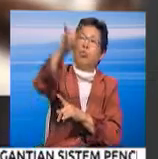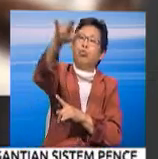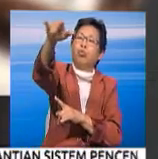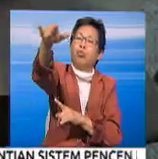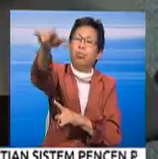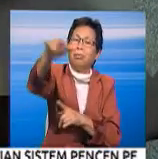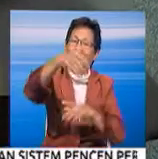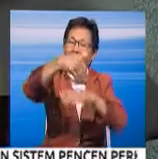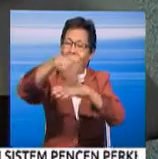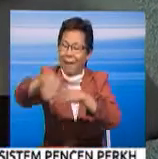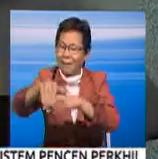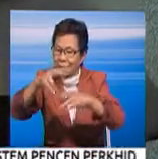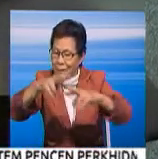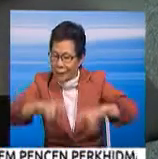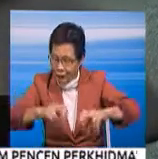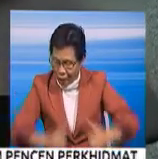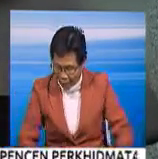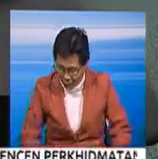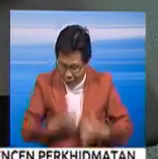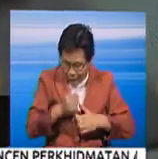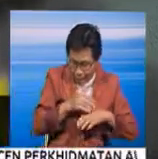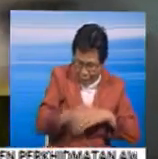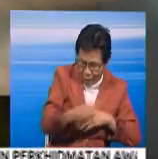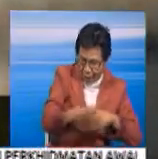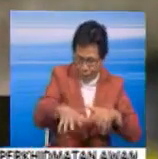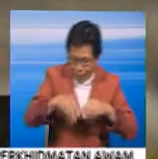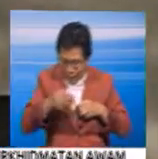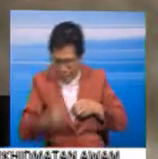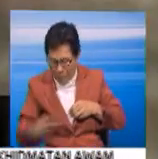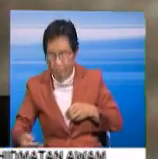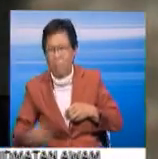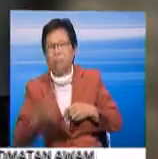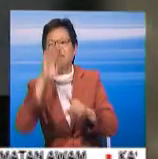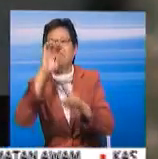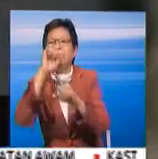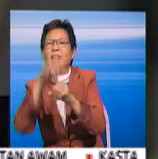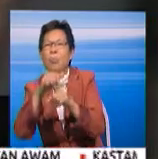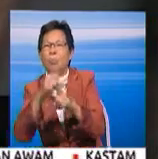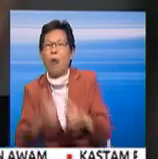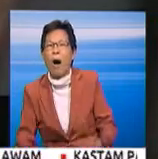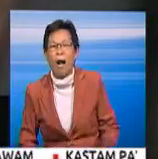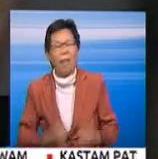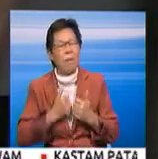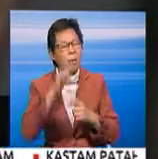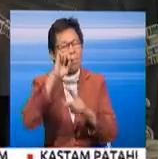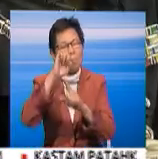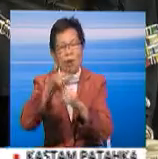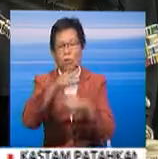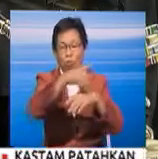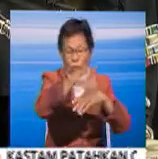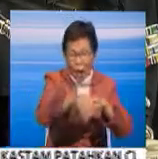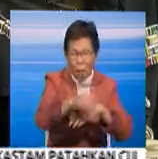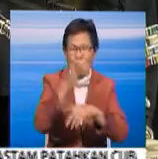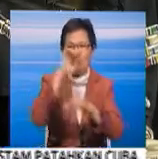komersial. Siasatan mendapati alamat pengirim dan penerima barang adalah palsu.